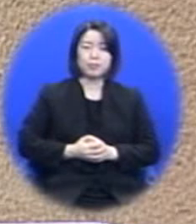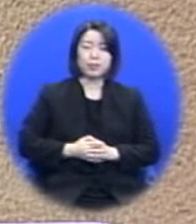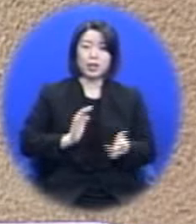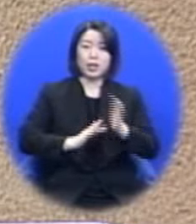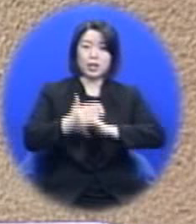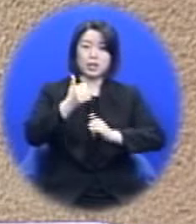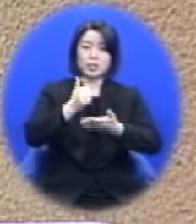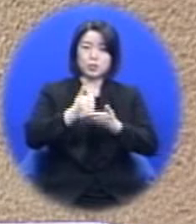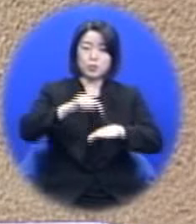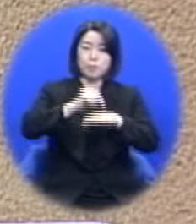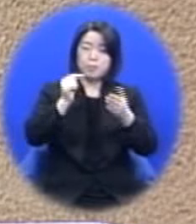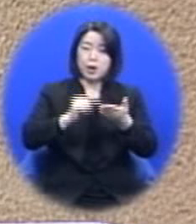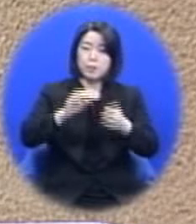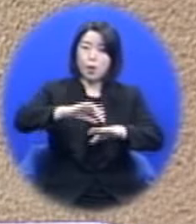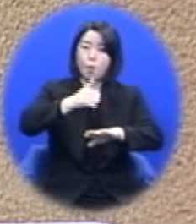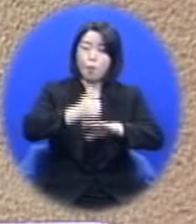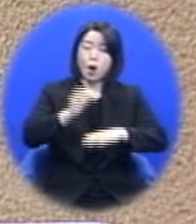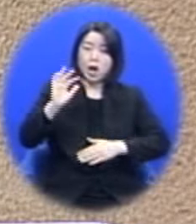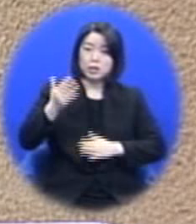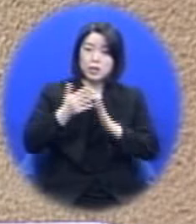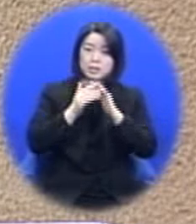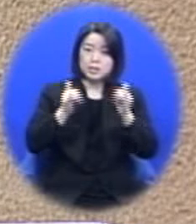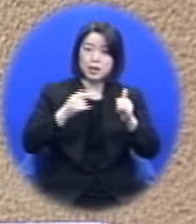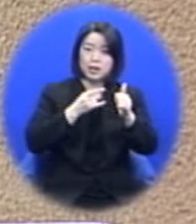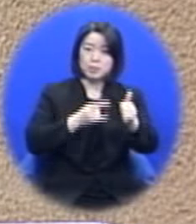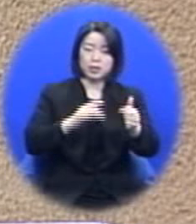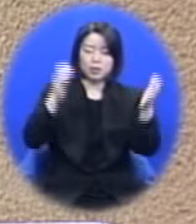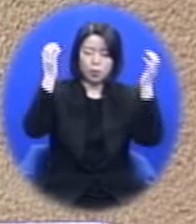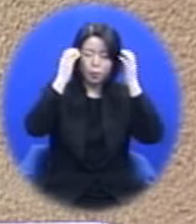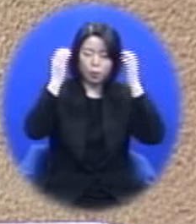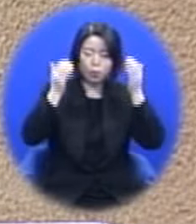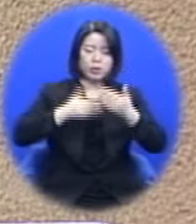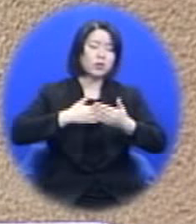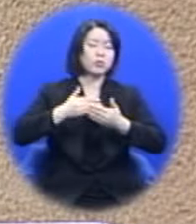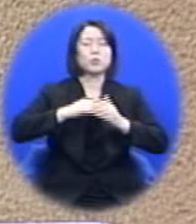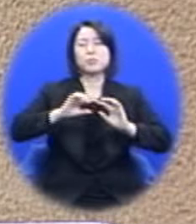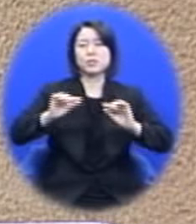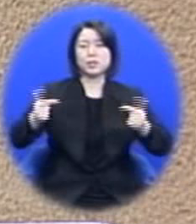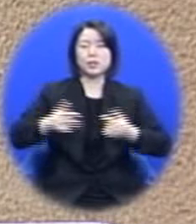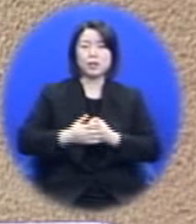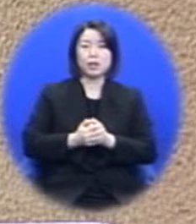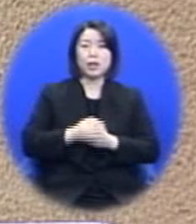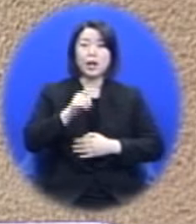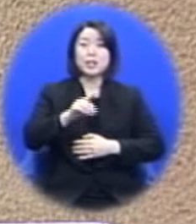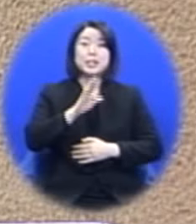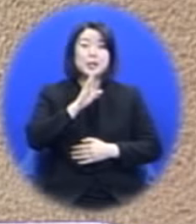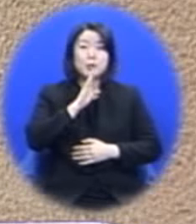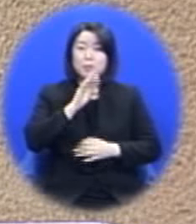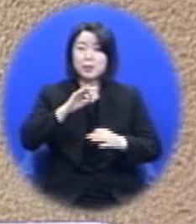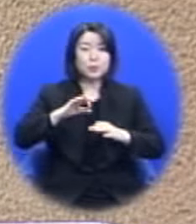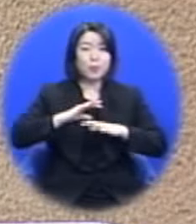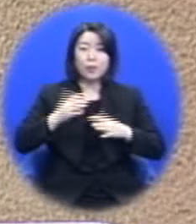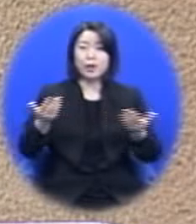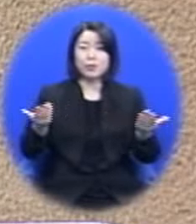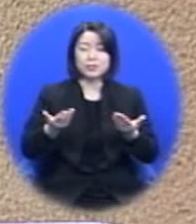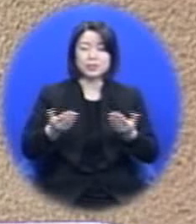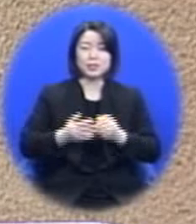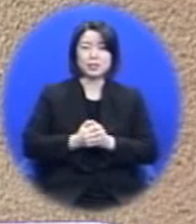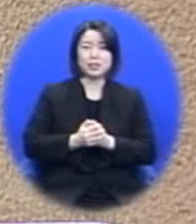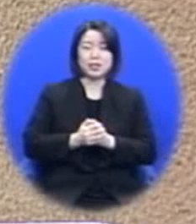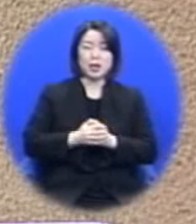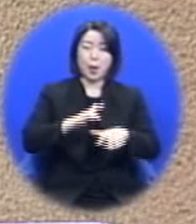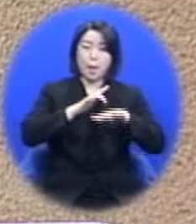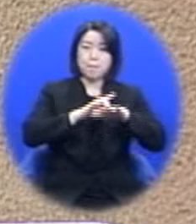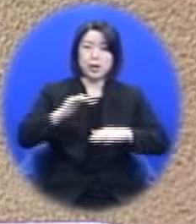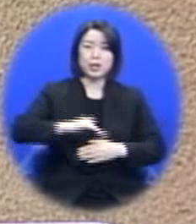예수님이 마음의 왕이 되신 사람에게는 고난이 두렵지 않습니다. 이게 정말 놀라운 일이에요. 마귀가